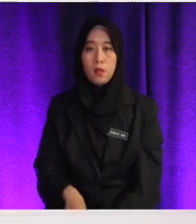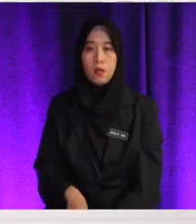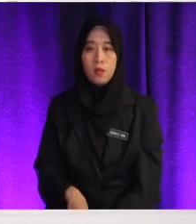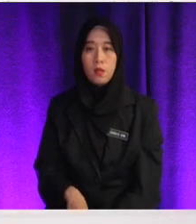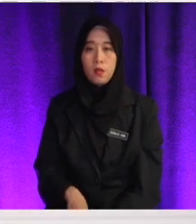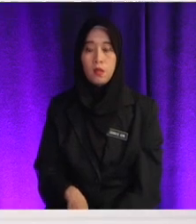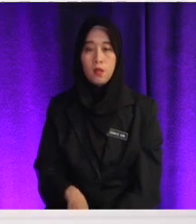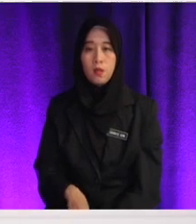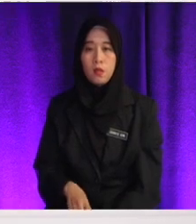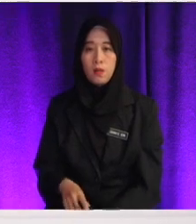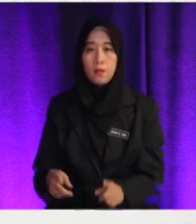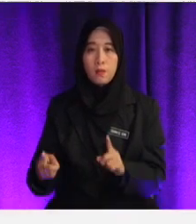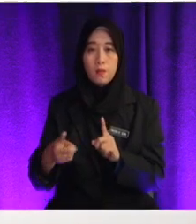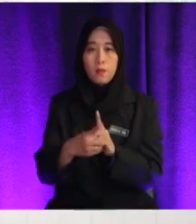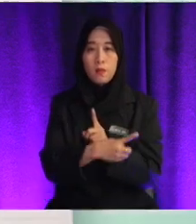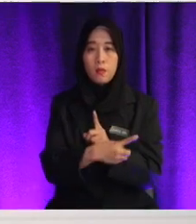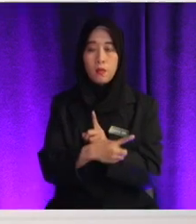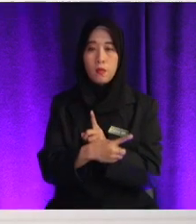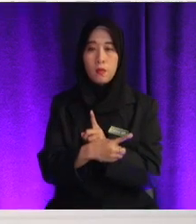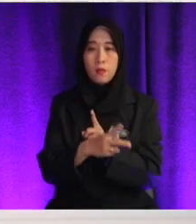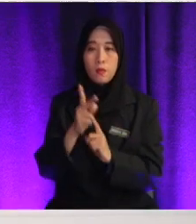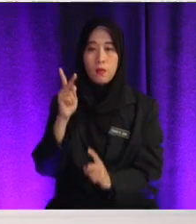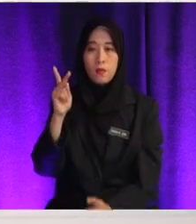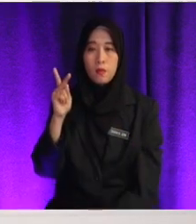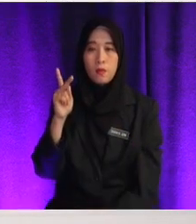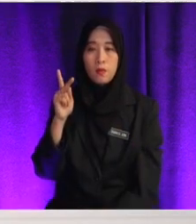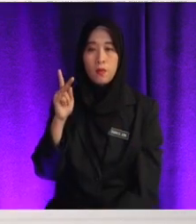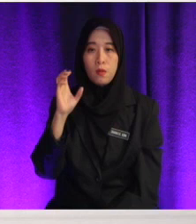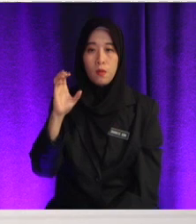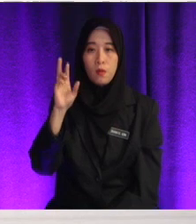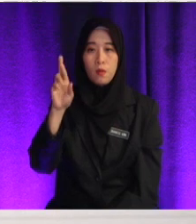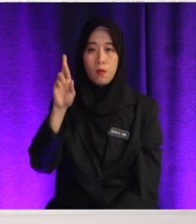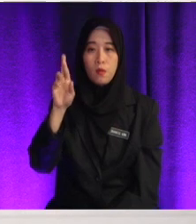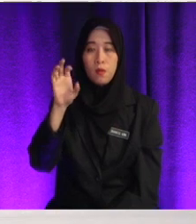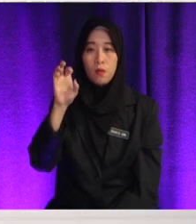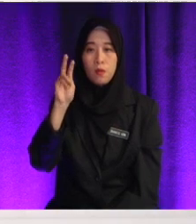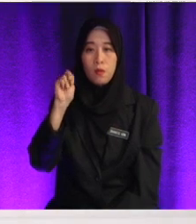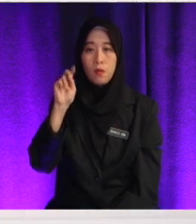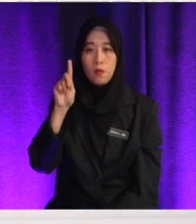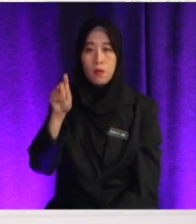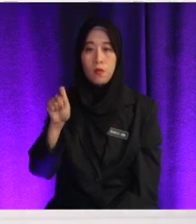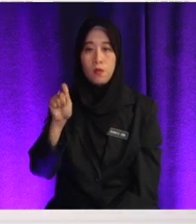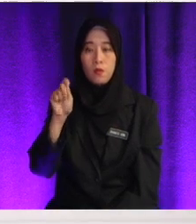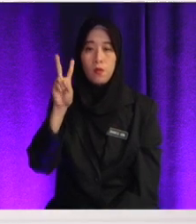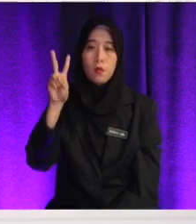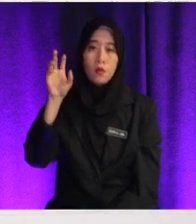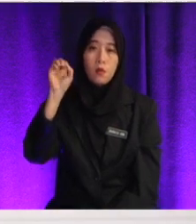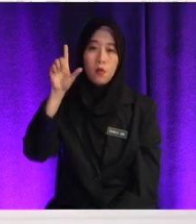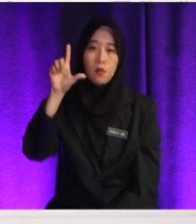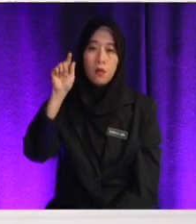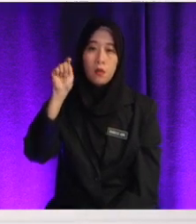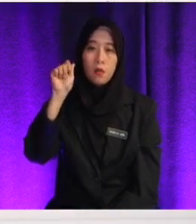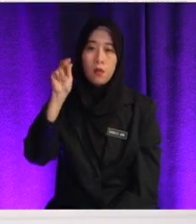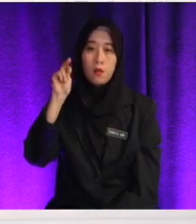Current Voltan. Mestilah salah, cikgu. Pandailah. Mana boleh kita nak laras dekat kedudukan DCV? Kita kena laraskan pada mana?